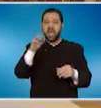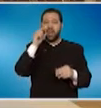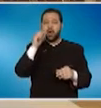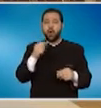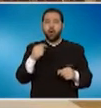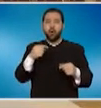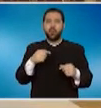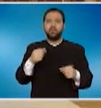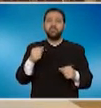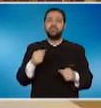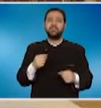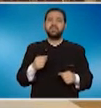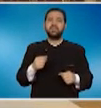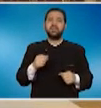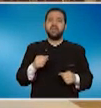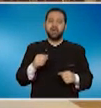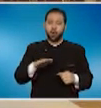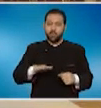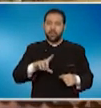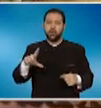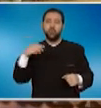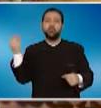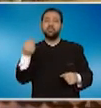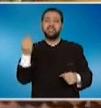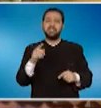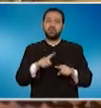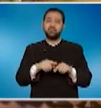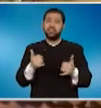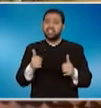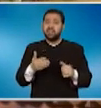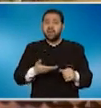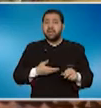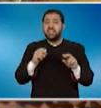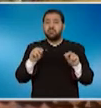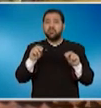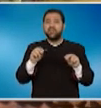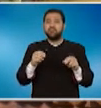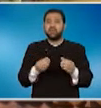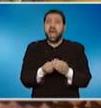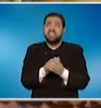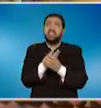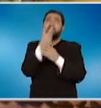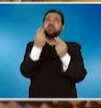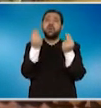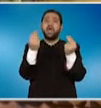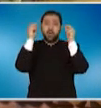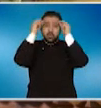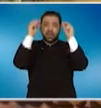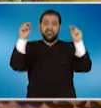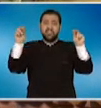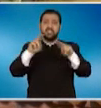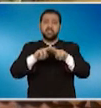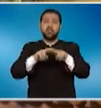celălalt. Ce se întâmplă, părinte profesor, la sărbătoarea Bunei Vestiri? Cum